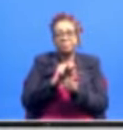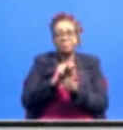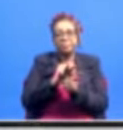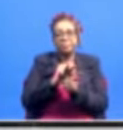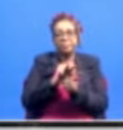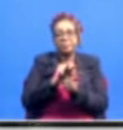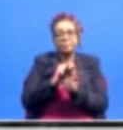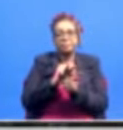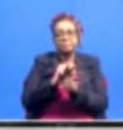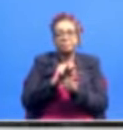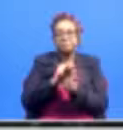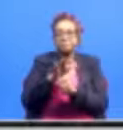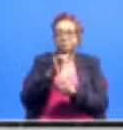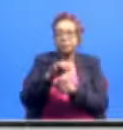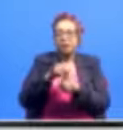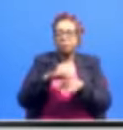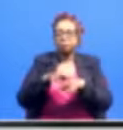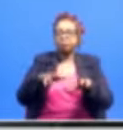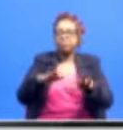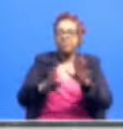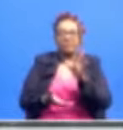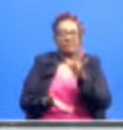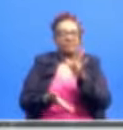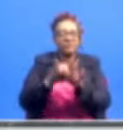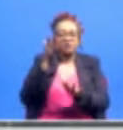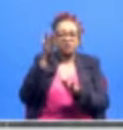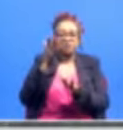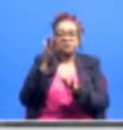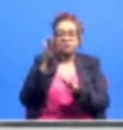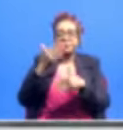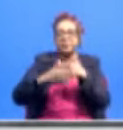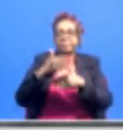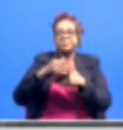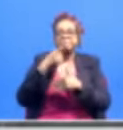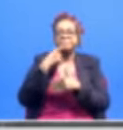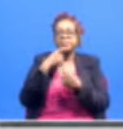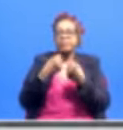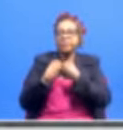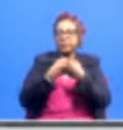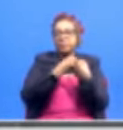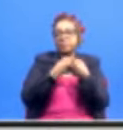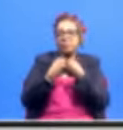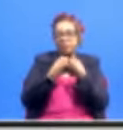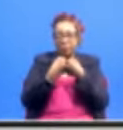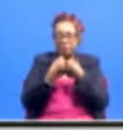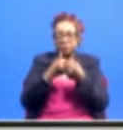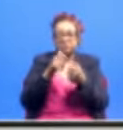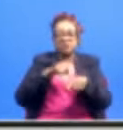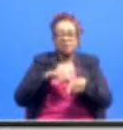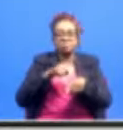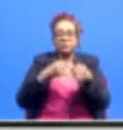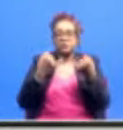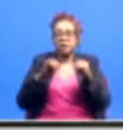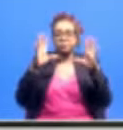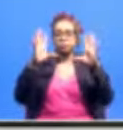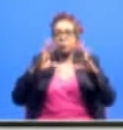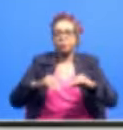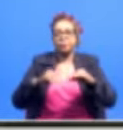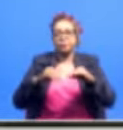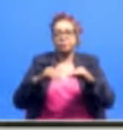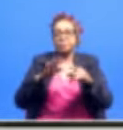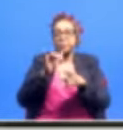Moto huo ulienea kwa kasi, wakazi wakielezea changamoto walizokumbana nazo wakijaribu kuuzima. Mwili wake Hilda